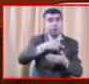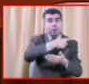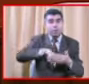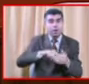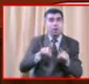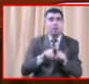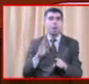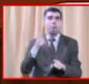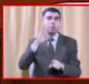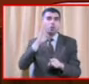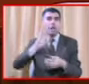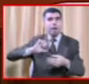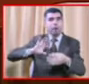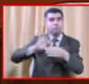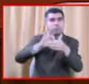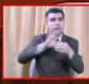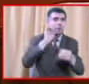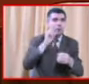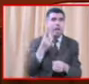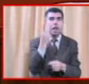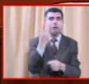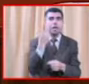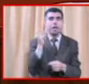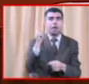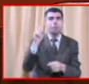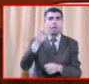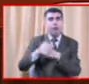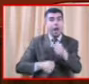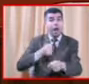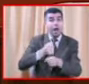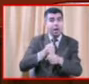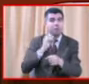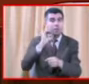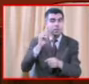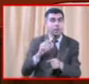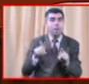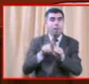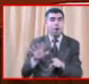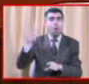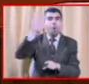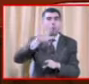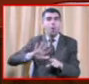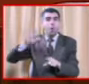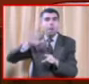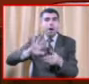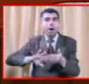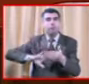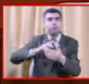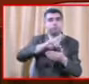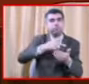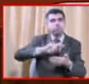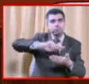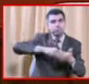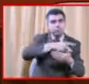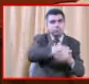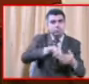ببروكسل في فاتح أبريل 2014 بين المملكة المغربية ومجلس أوروبا بخصوص مكتب مجلس أوروبا